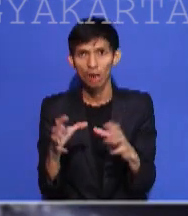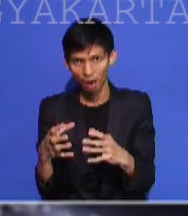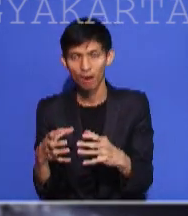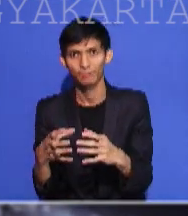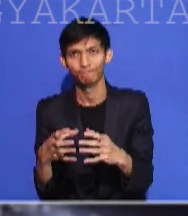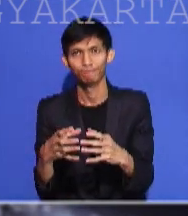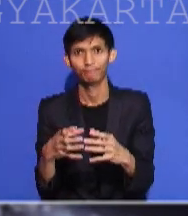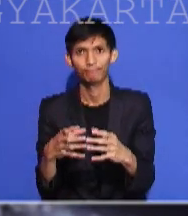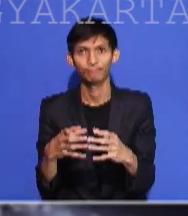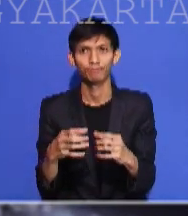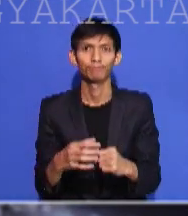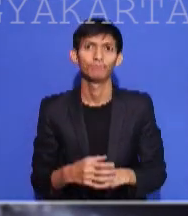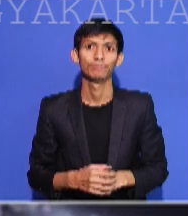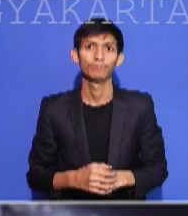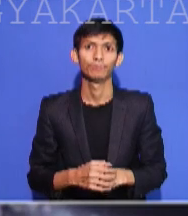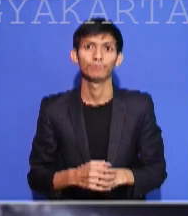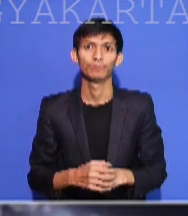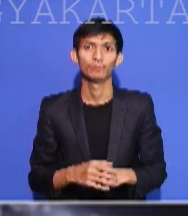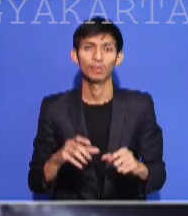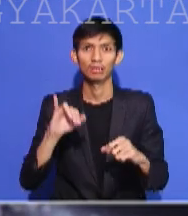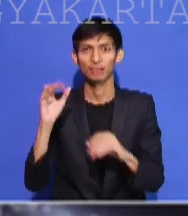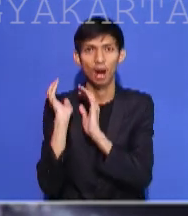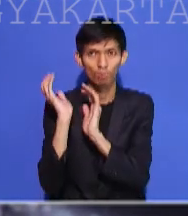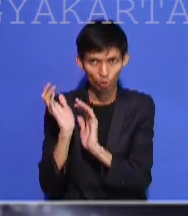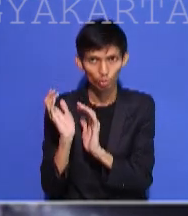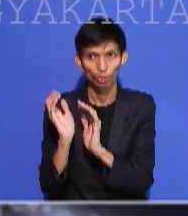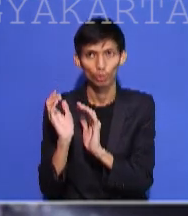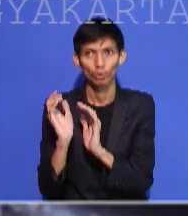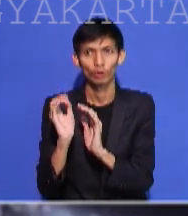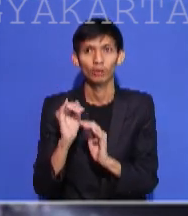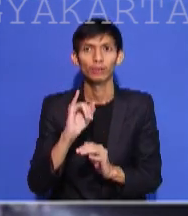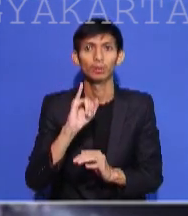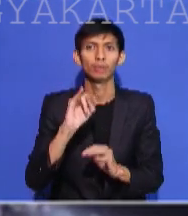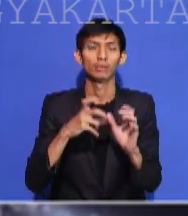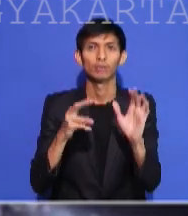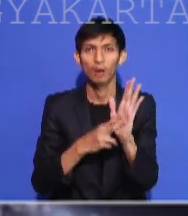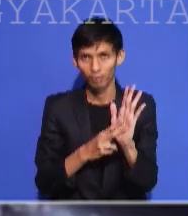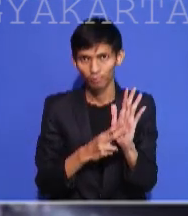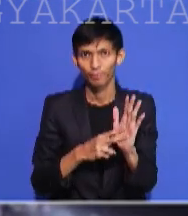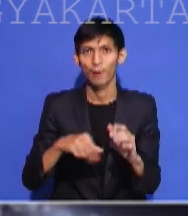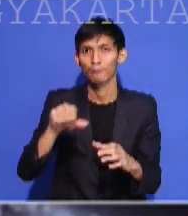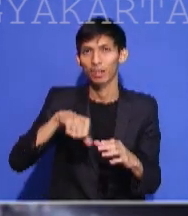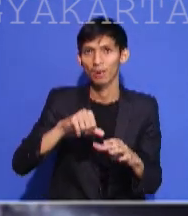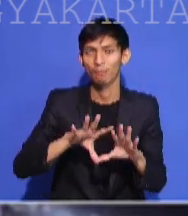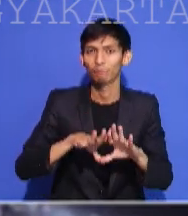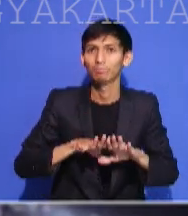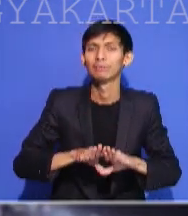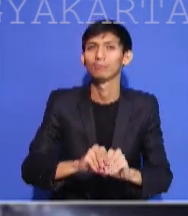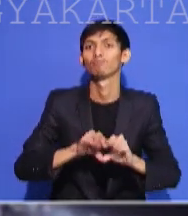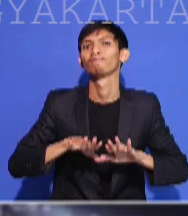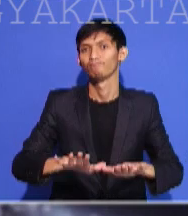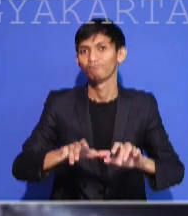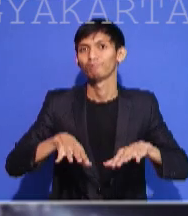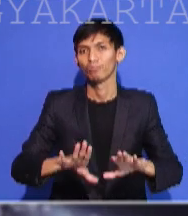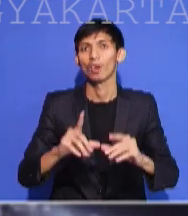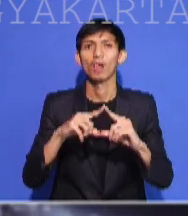simpisia jamu instan cair serbuk kristal hingga massage oil produk olahan ini telah dipasarkan ke berbagai daerah